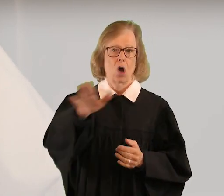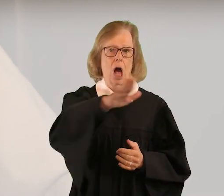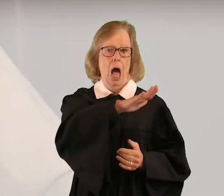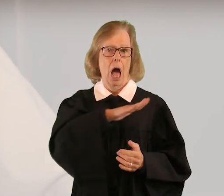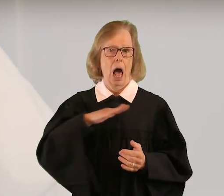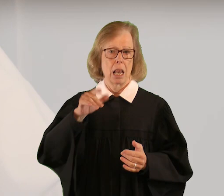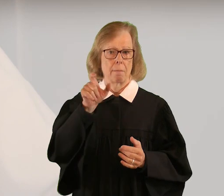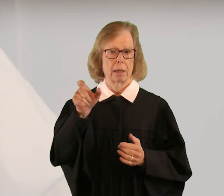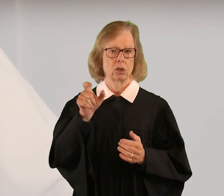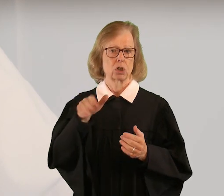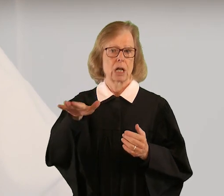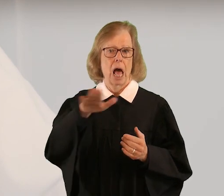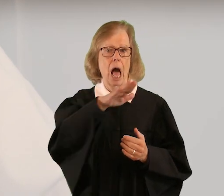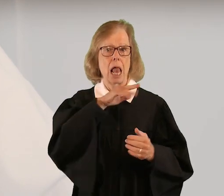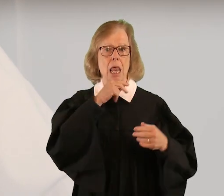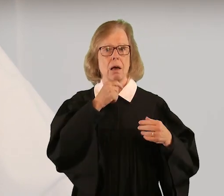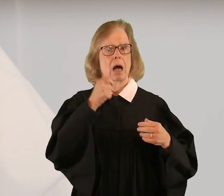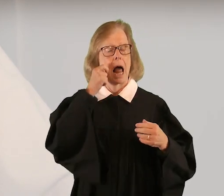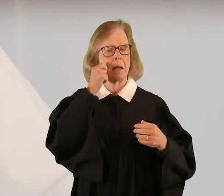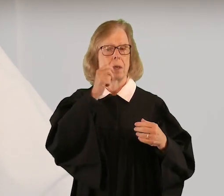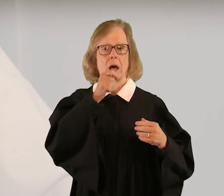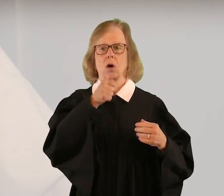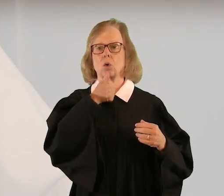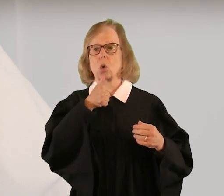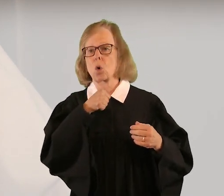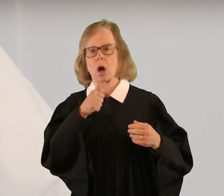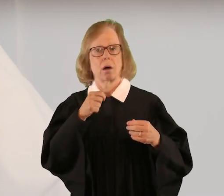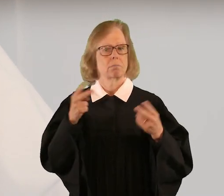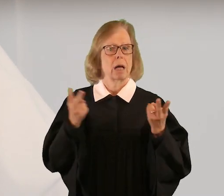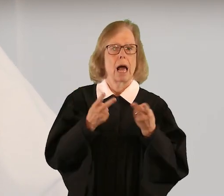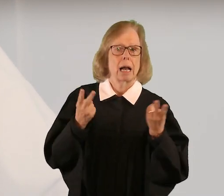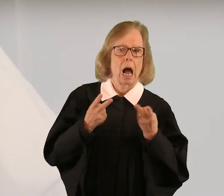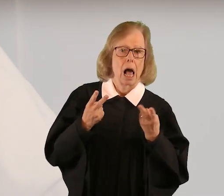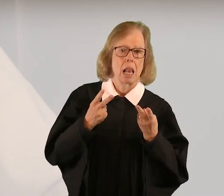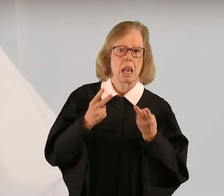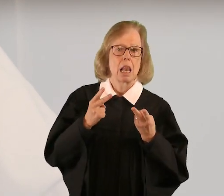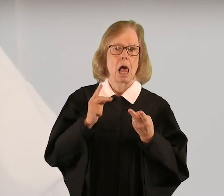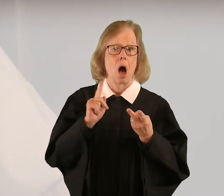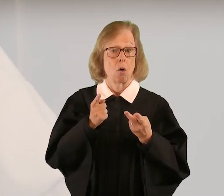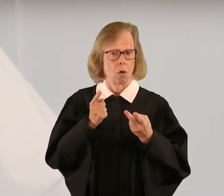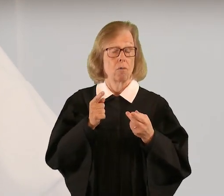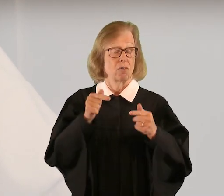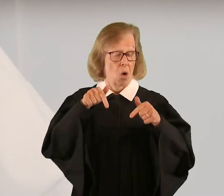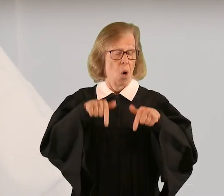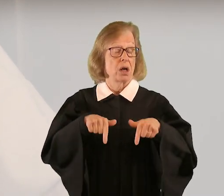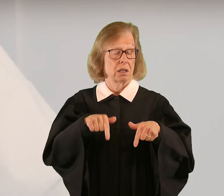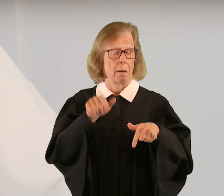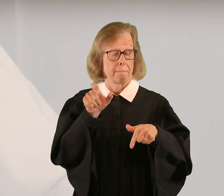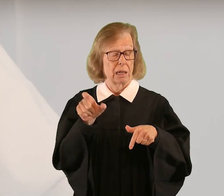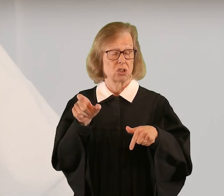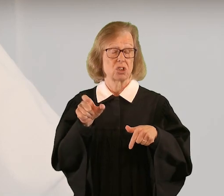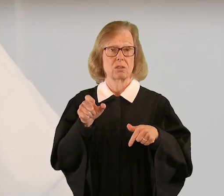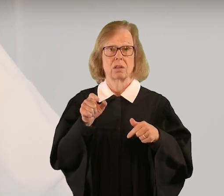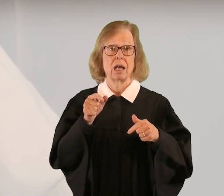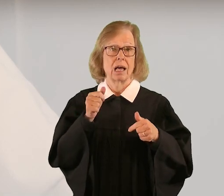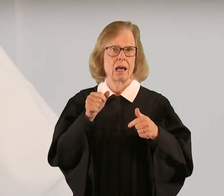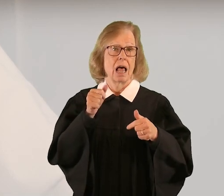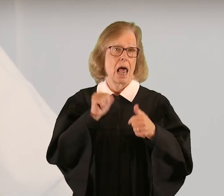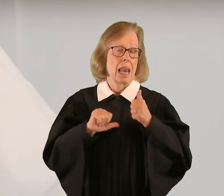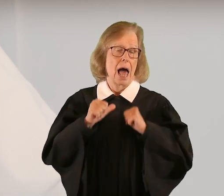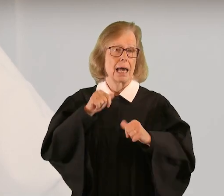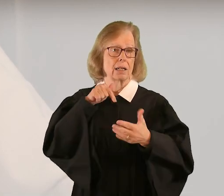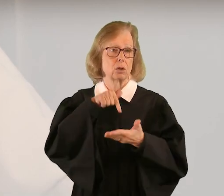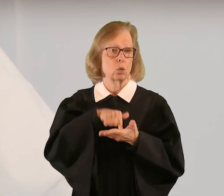für alle Generationen, auch für die, die heute unter den Eindrücken von Krieg und Tod